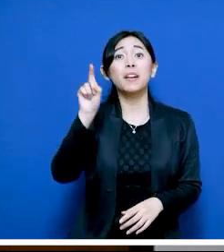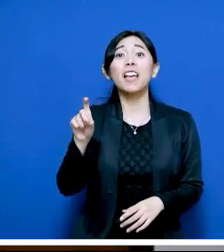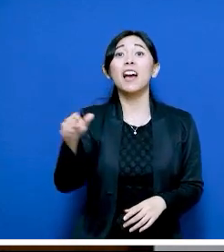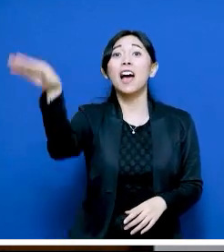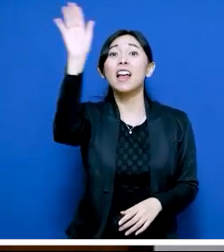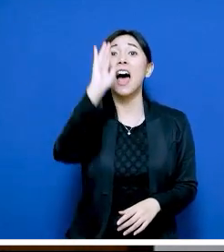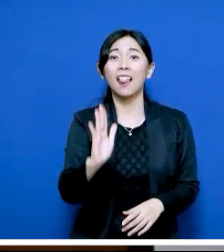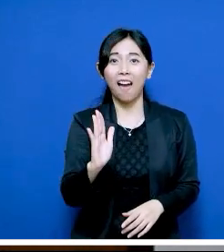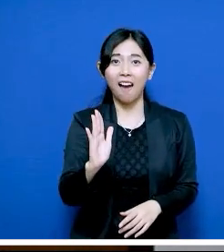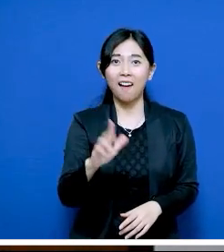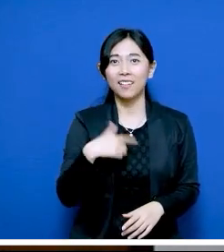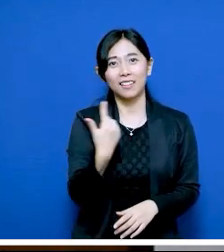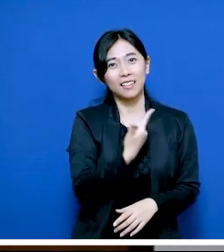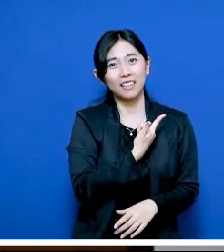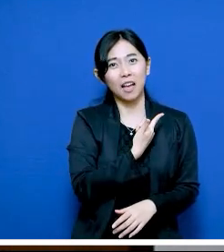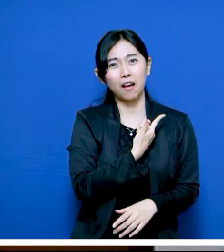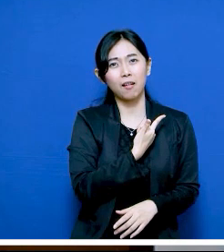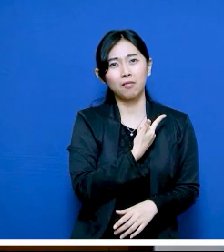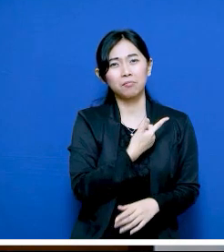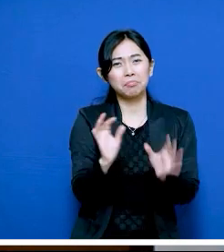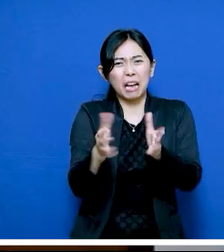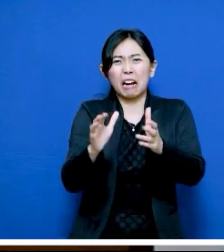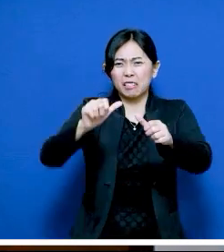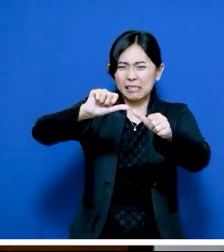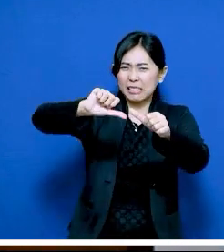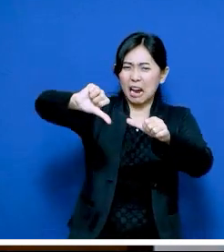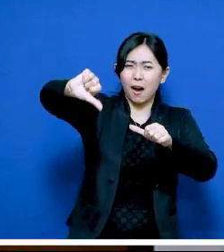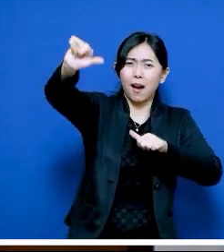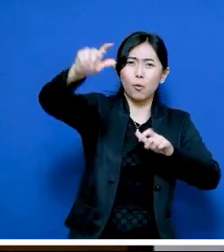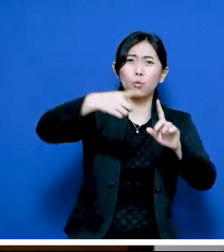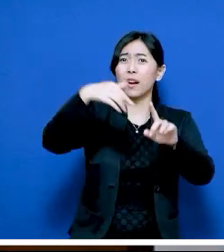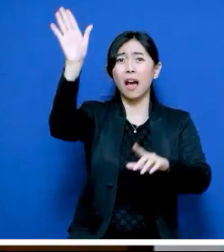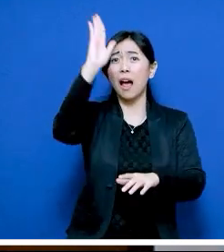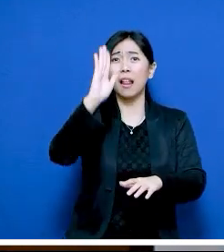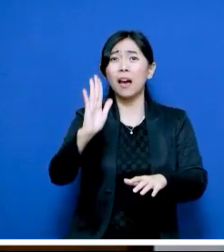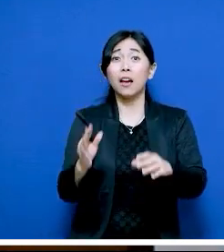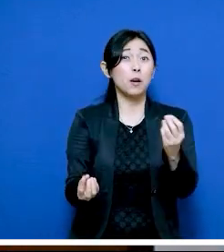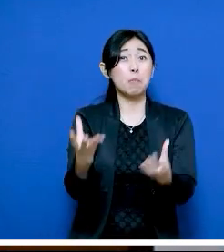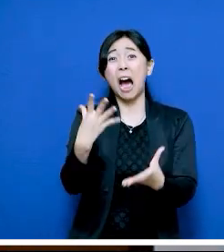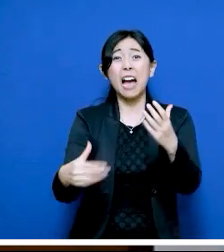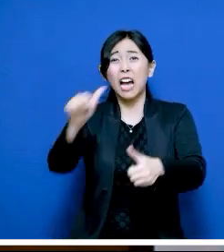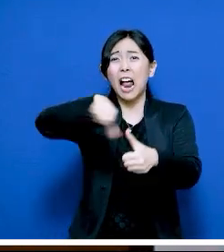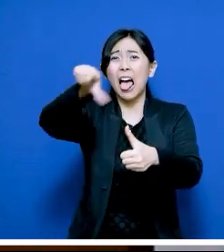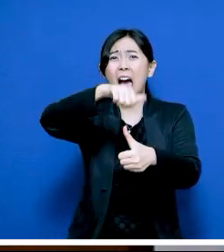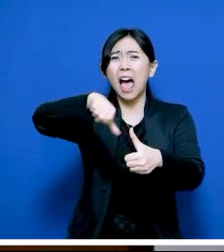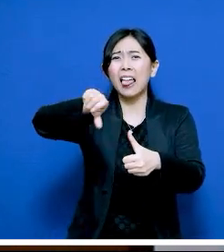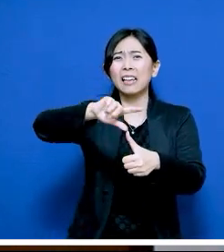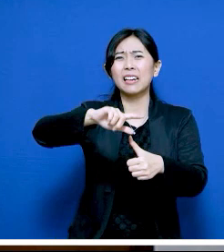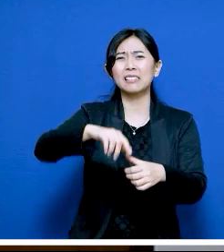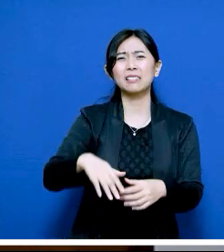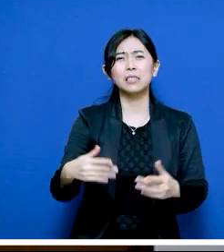kita justru menjauh dari Allah. Ada banyak peristiwa pengalaman hidup yang pahit, yang